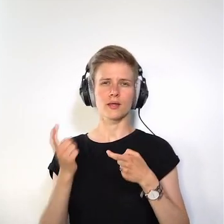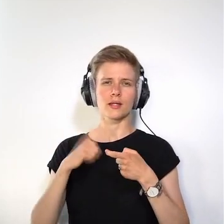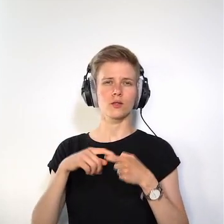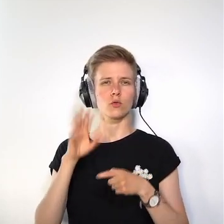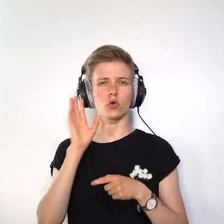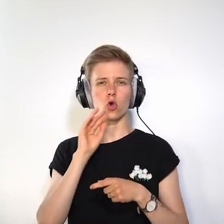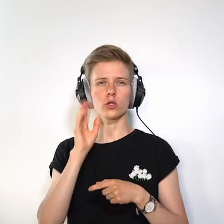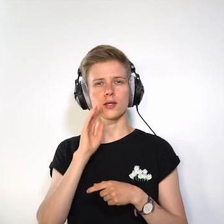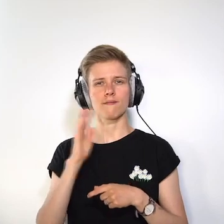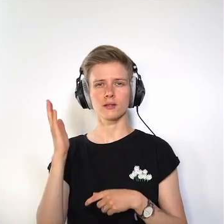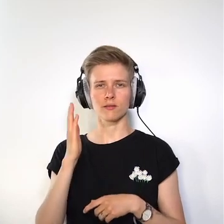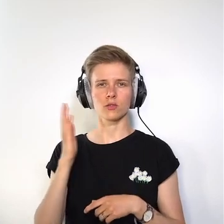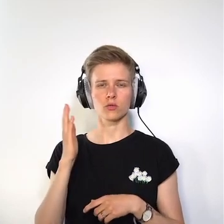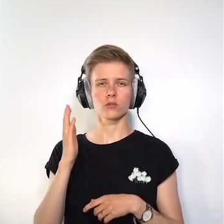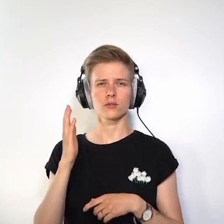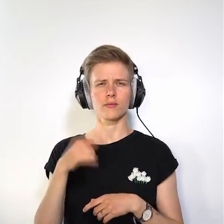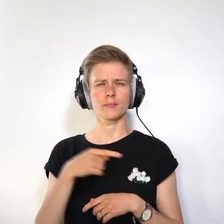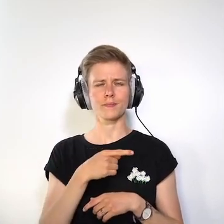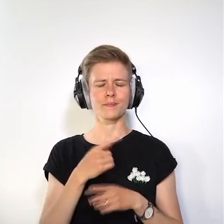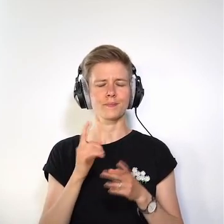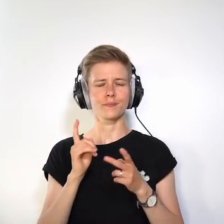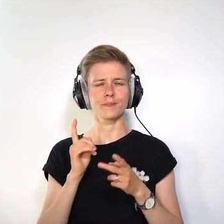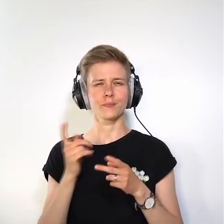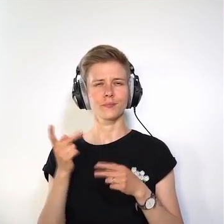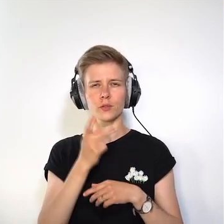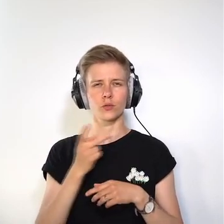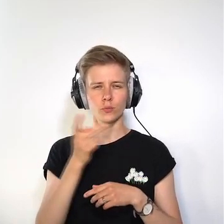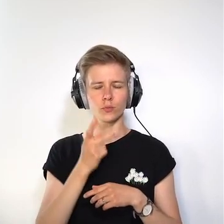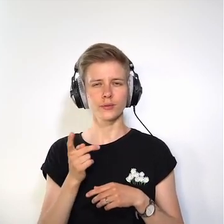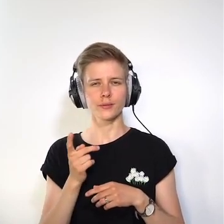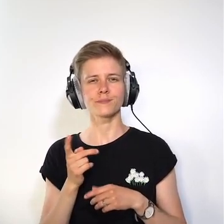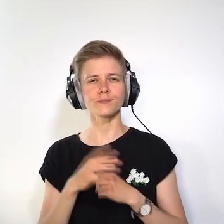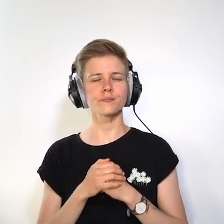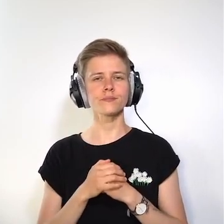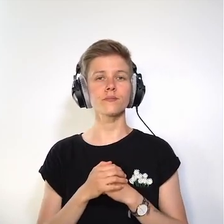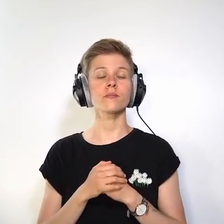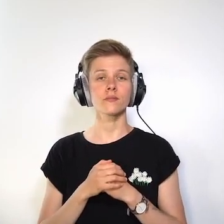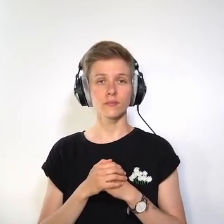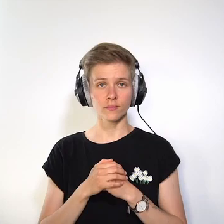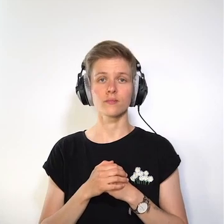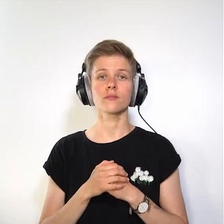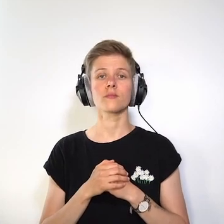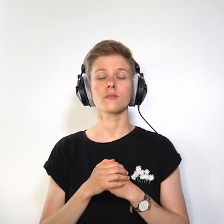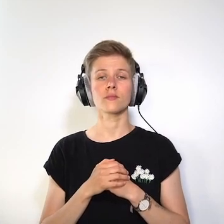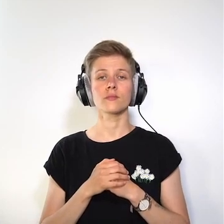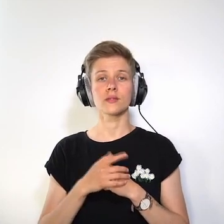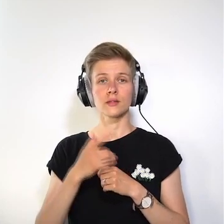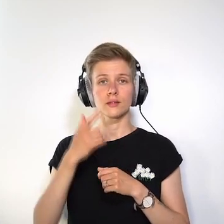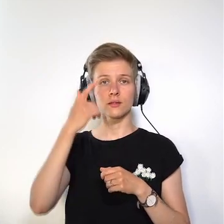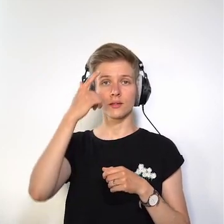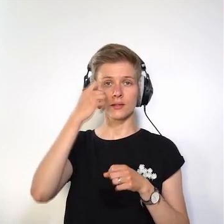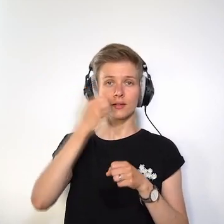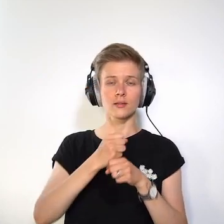konservatiivisuuteen, niin on vielä yksi yleisökysymys. Meidän pitää ihan juuri lopettaa, mutta kysytään tämän nyt ainakin vielä, että onko kristillisillä tai